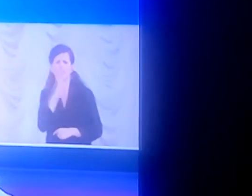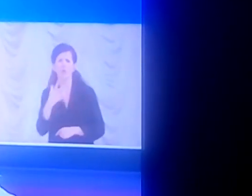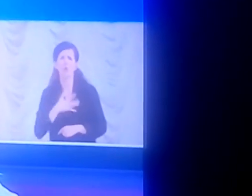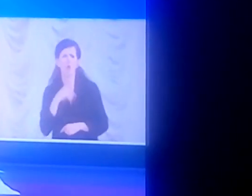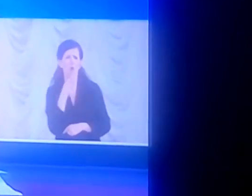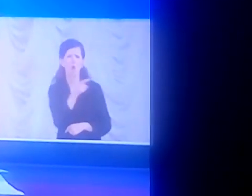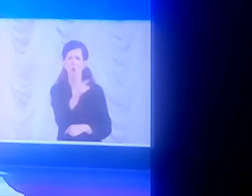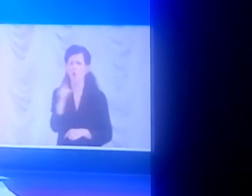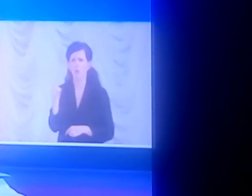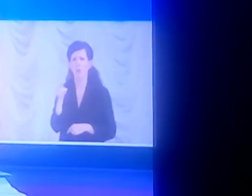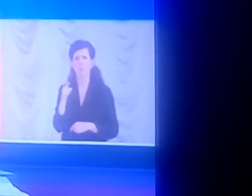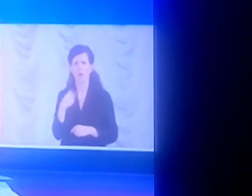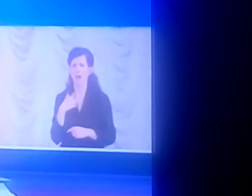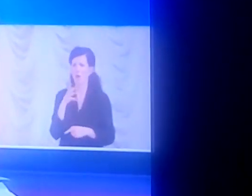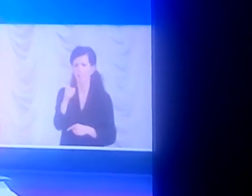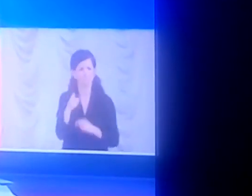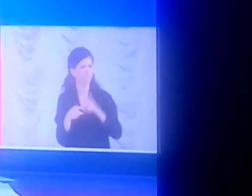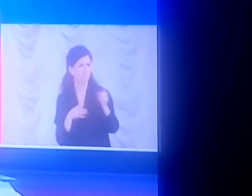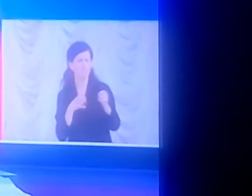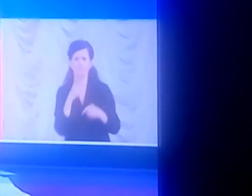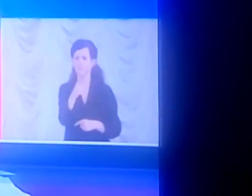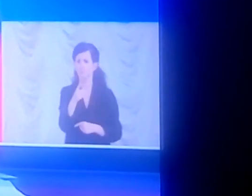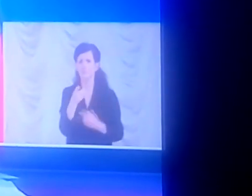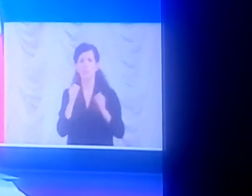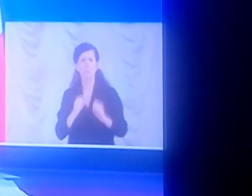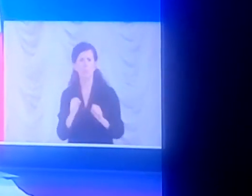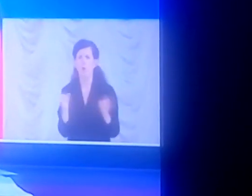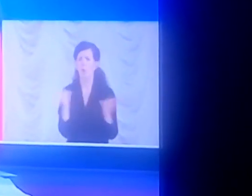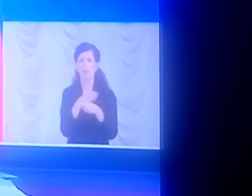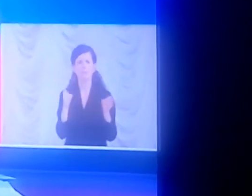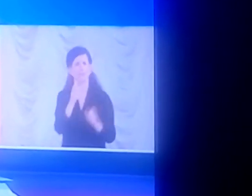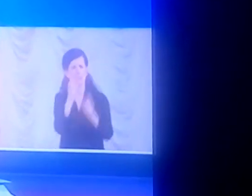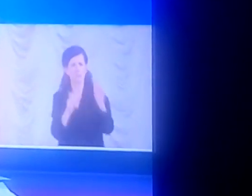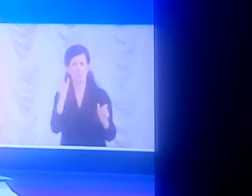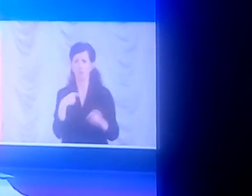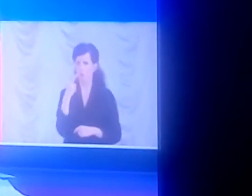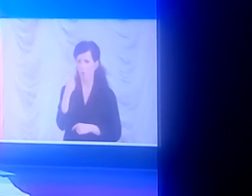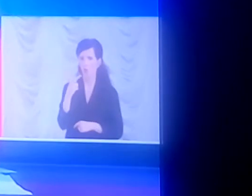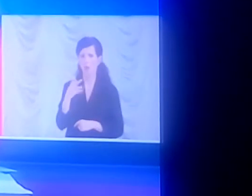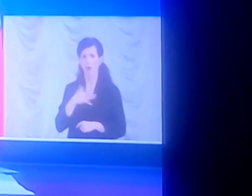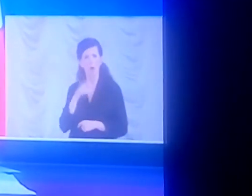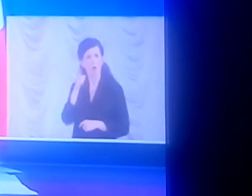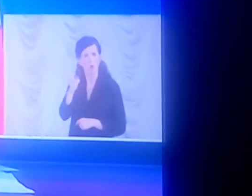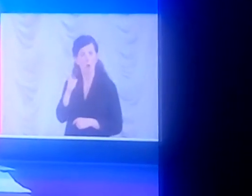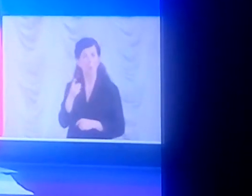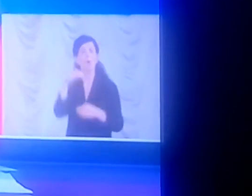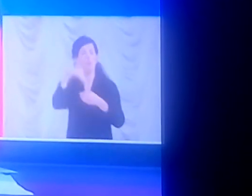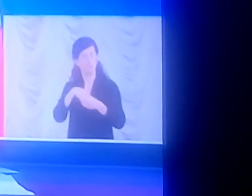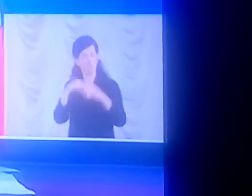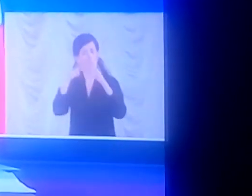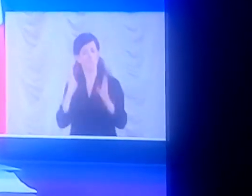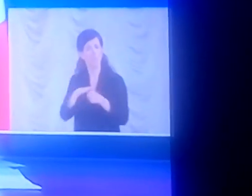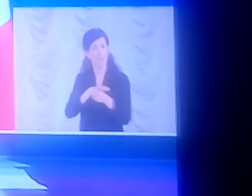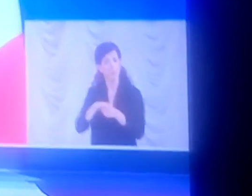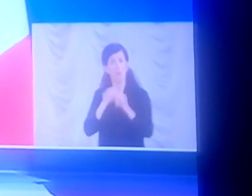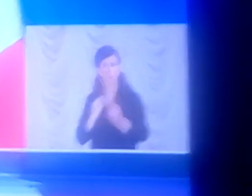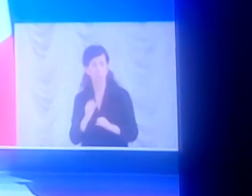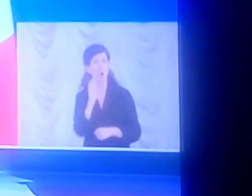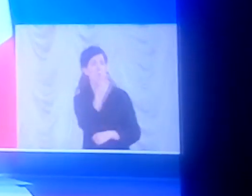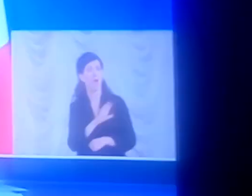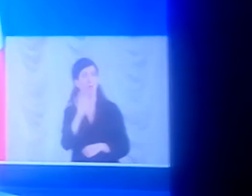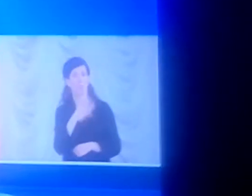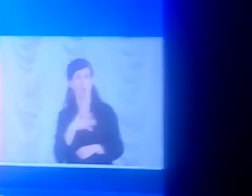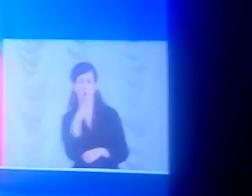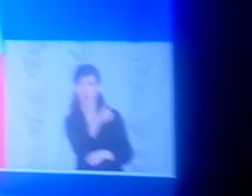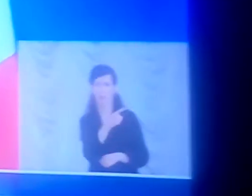Potremmo prendercela con chiunque ci capiti a tiro, in famiglia, con i familiari, con l'Europa, con il governo,